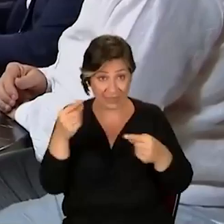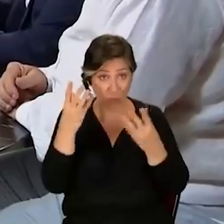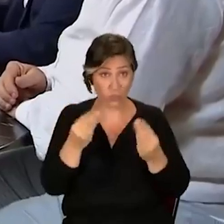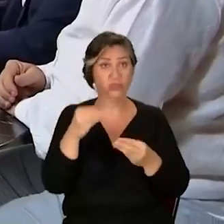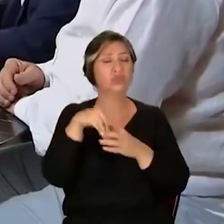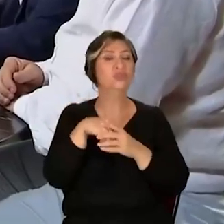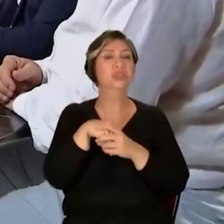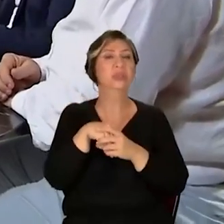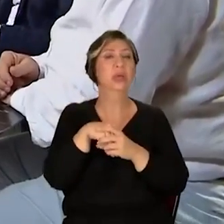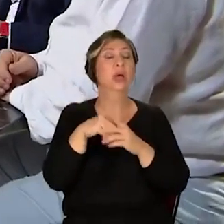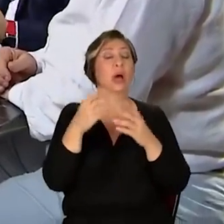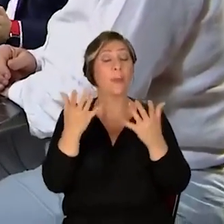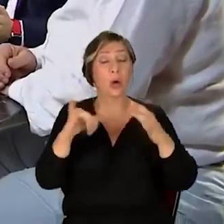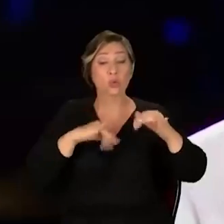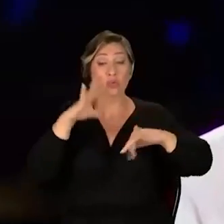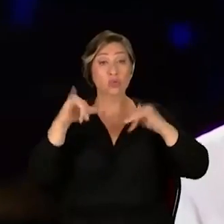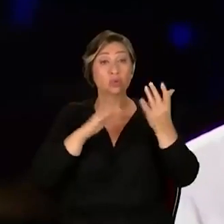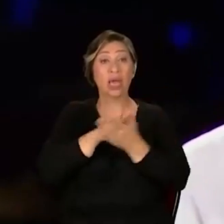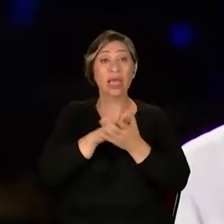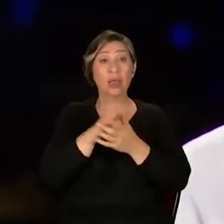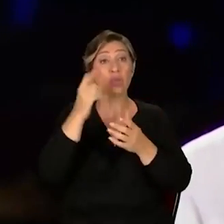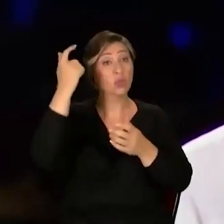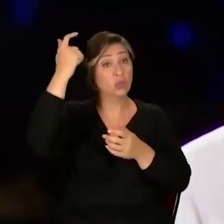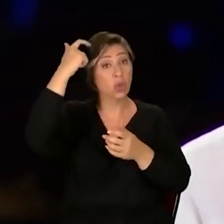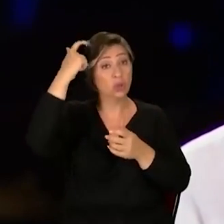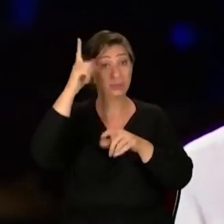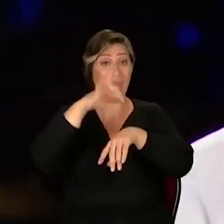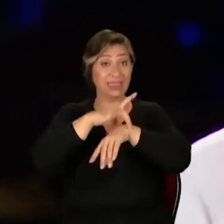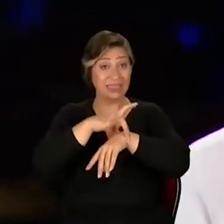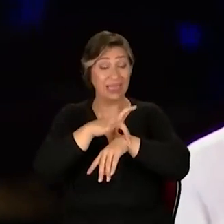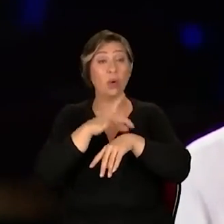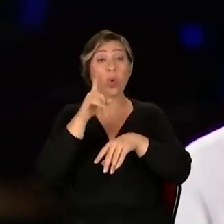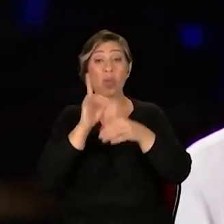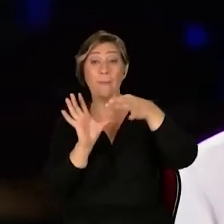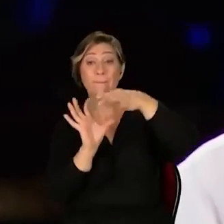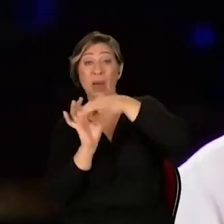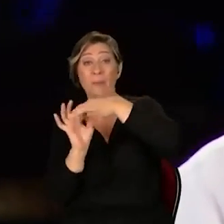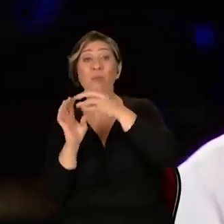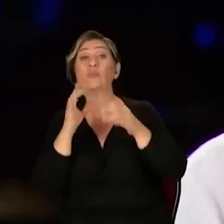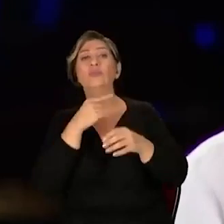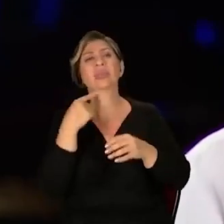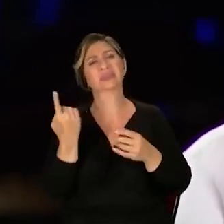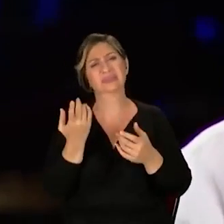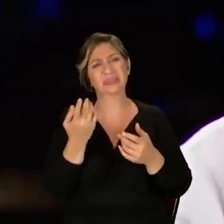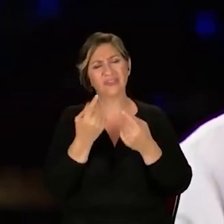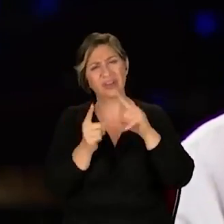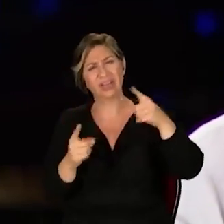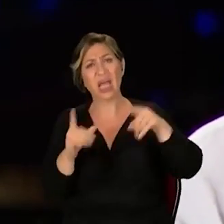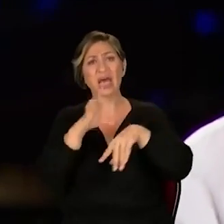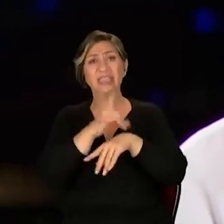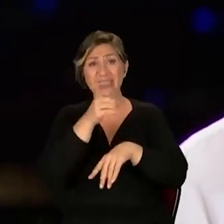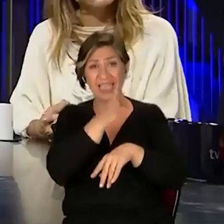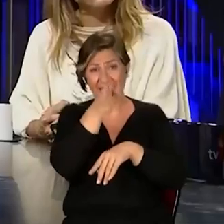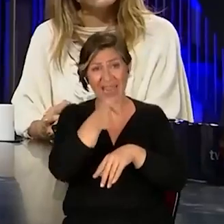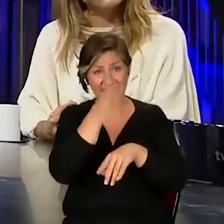için. Ama tabii huzursuz bacak dediğimiz şey nörolojik bir hastalık. Onu da her zaman bunlarla ilişkilendirmek mümkün değil. Genelde zaten hasta size gelene